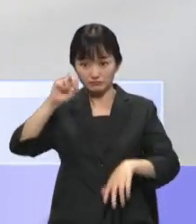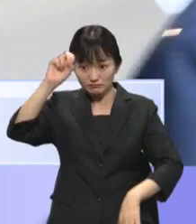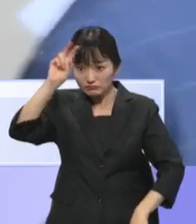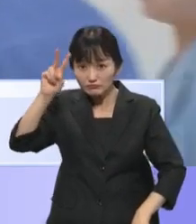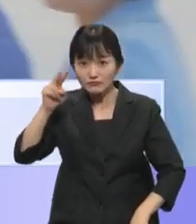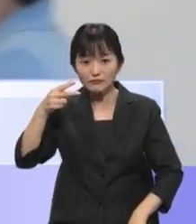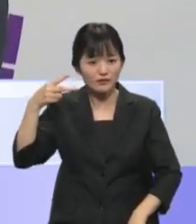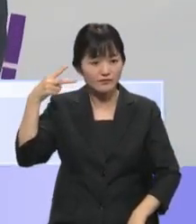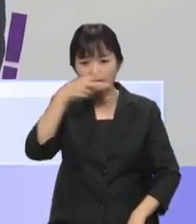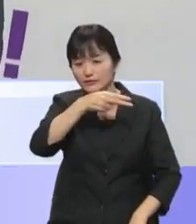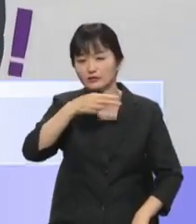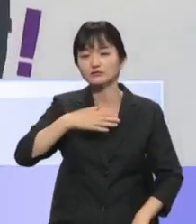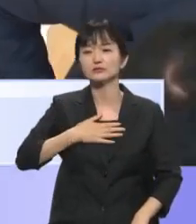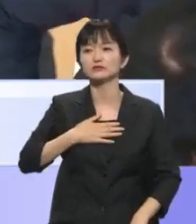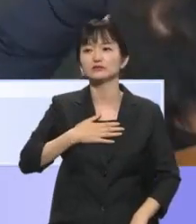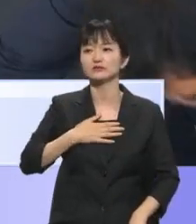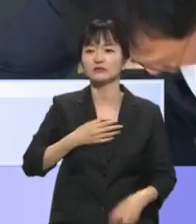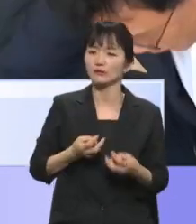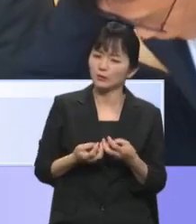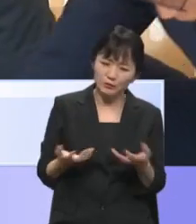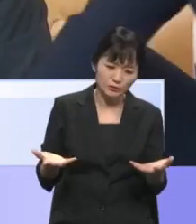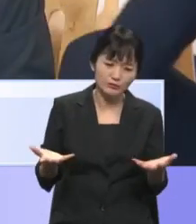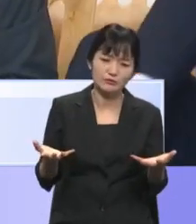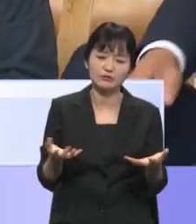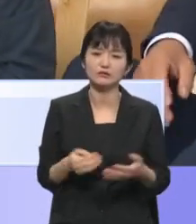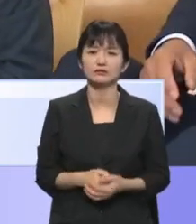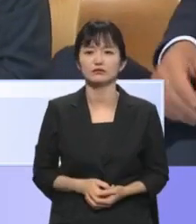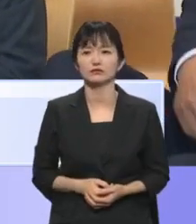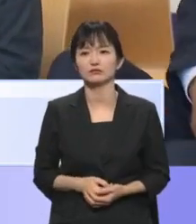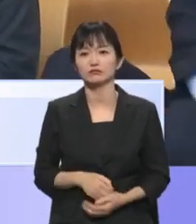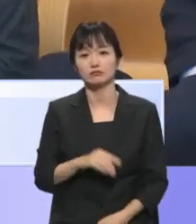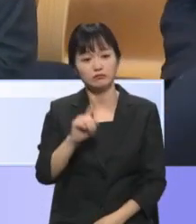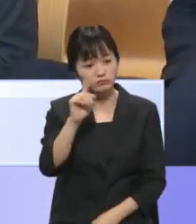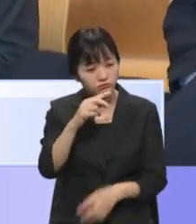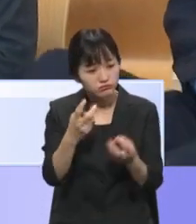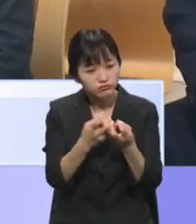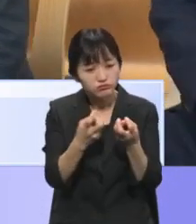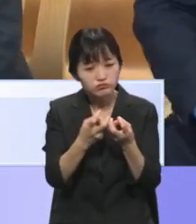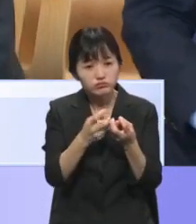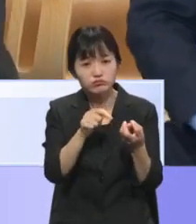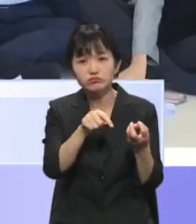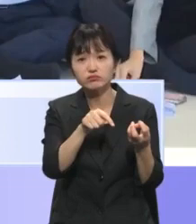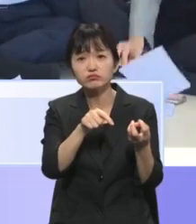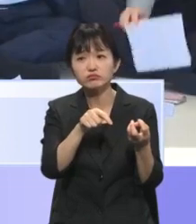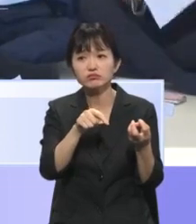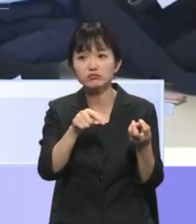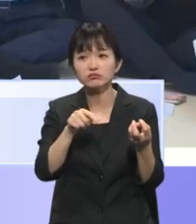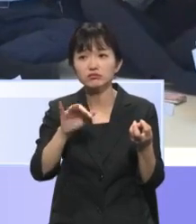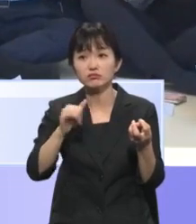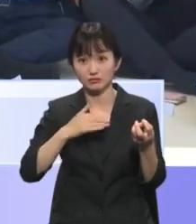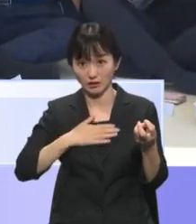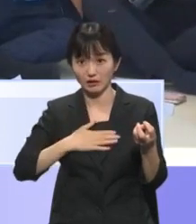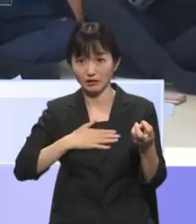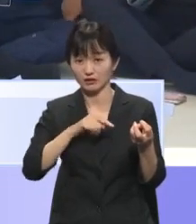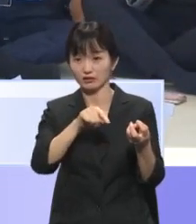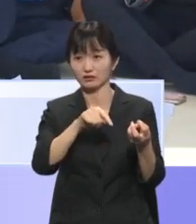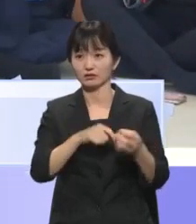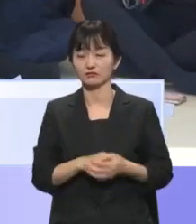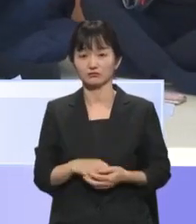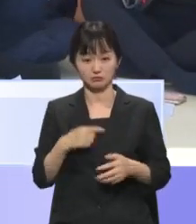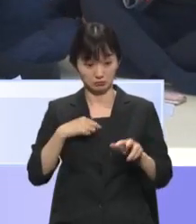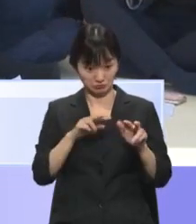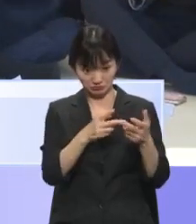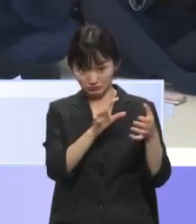갑자기 단식을 하면서 나는 아무 방법이 없다 그럼 어떤 것에 대한 방법이 없단 얘기냐 국민들께서 아시는 거예요